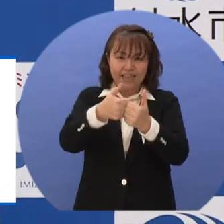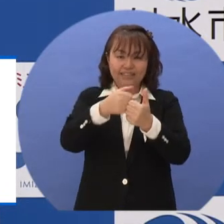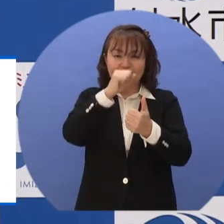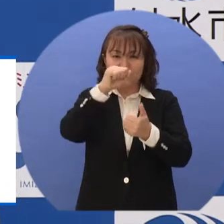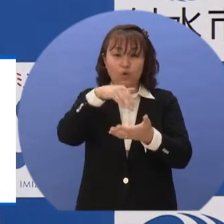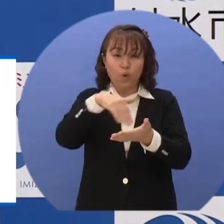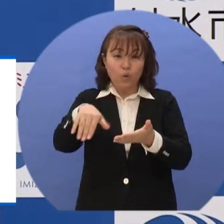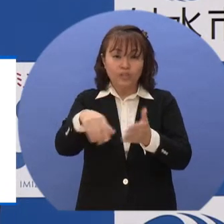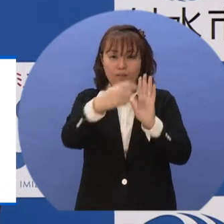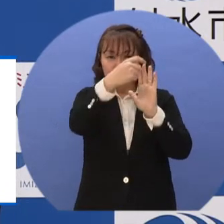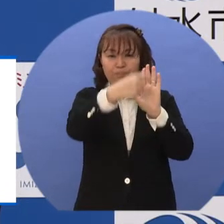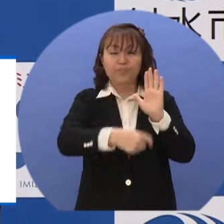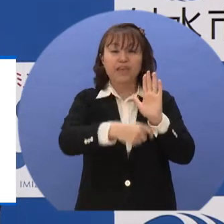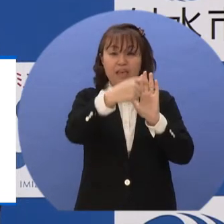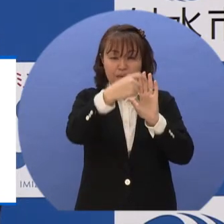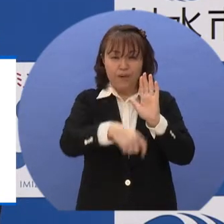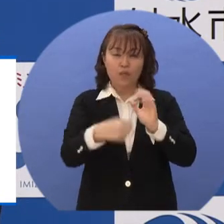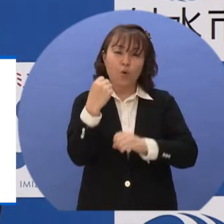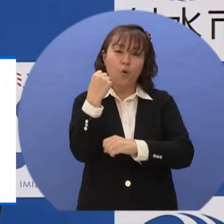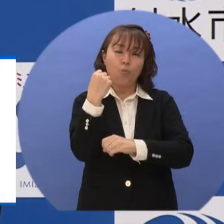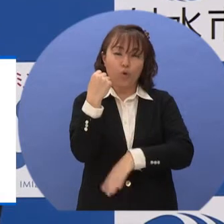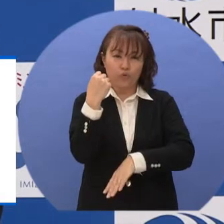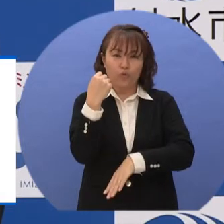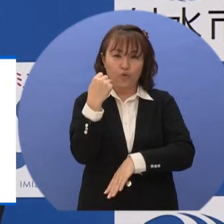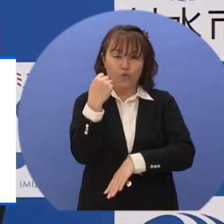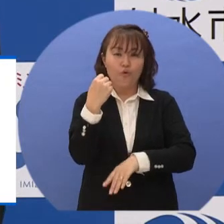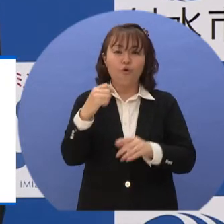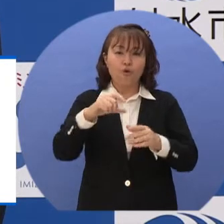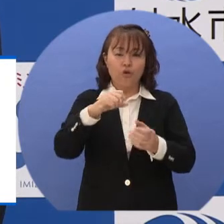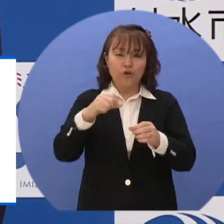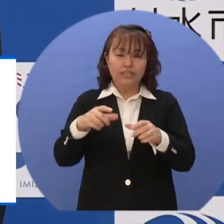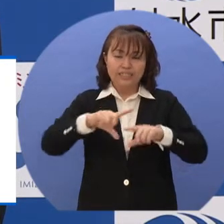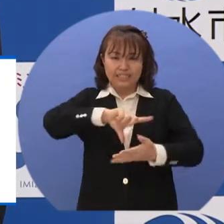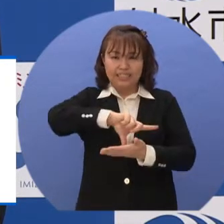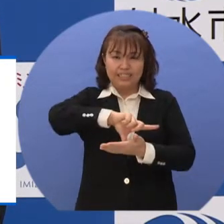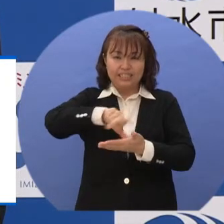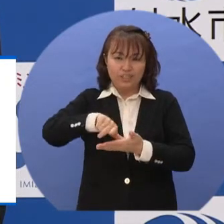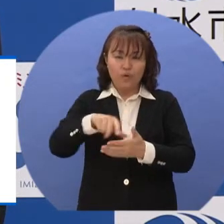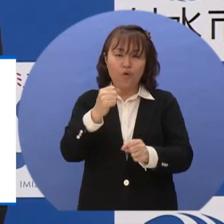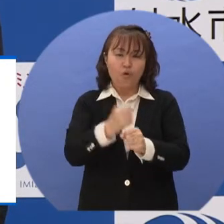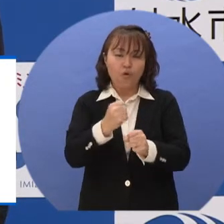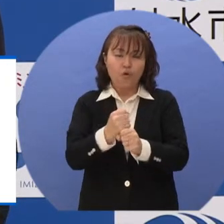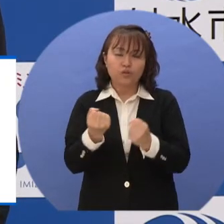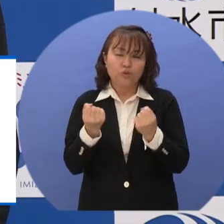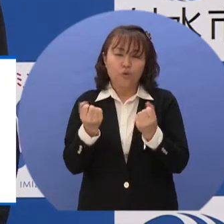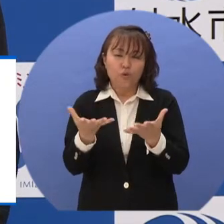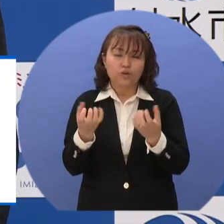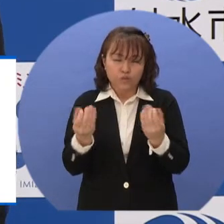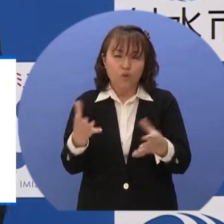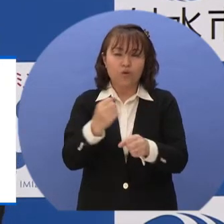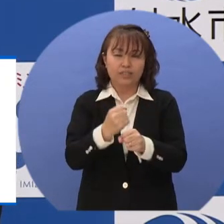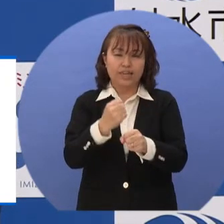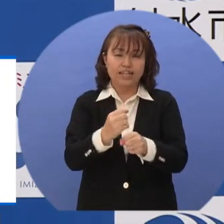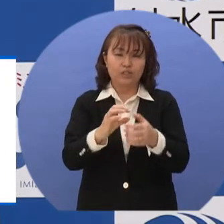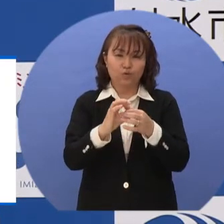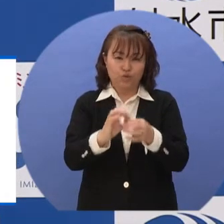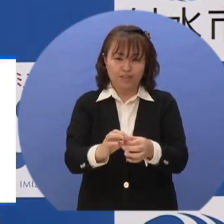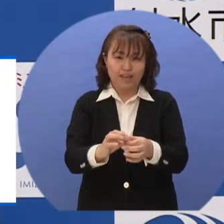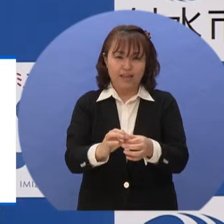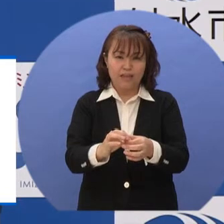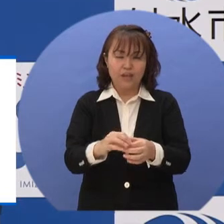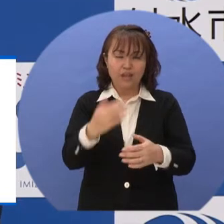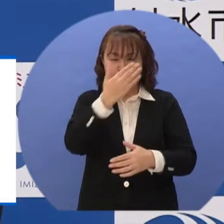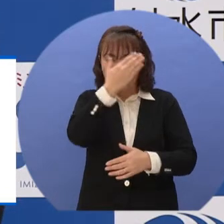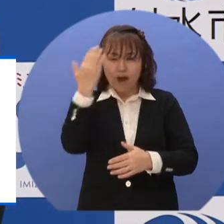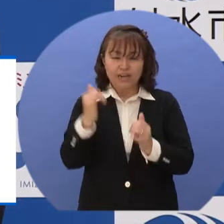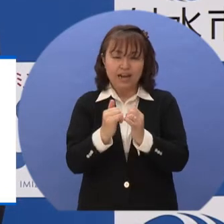てえ国が推進する地方創生にこすえそしてまた都市としての魅力を高めてえ若者の定着につなげて